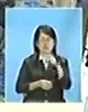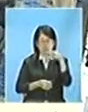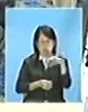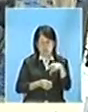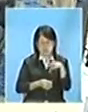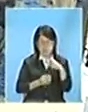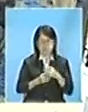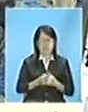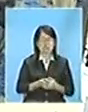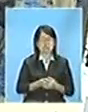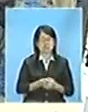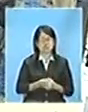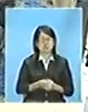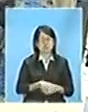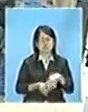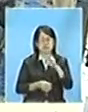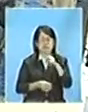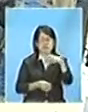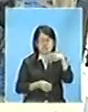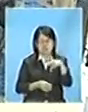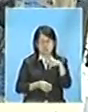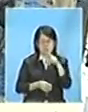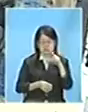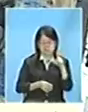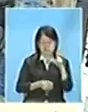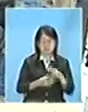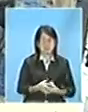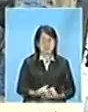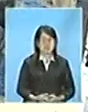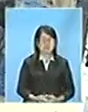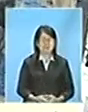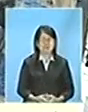มั่นนายสมพลพันมณี